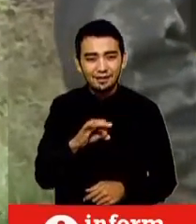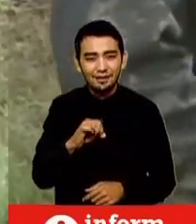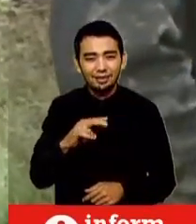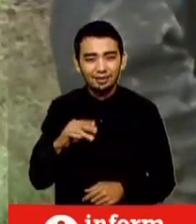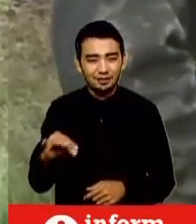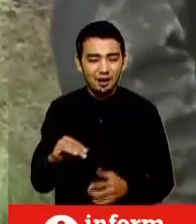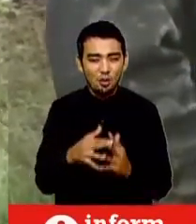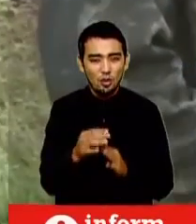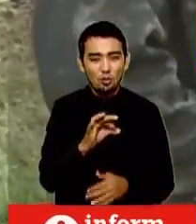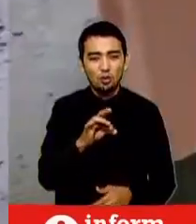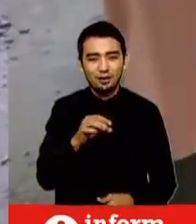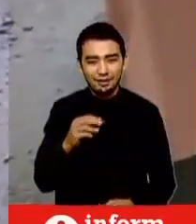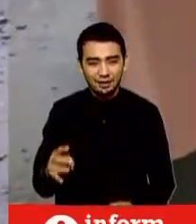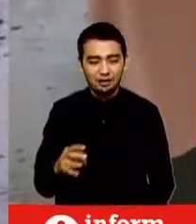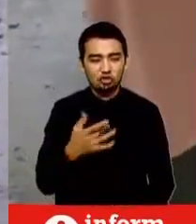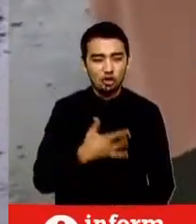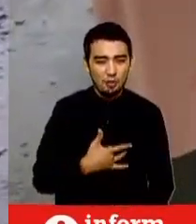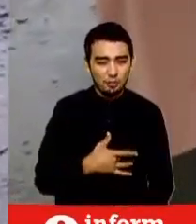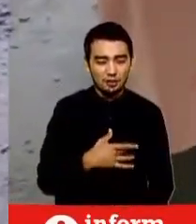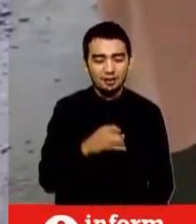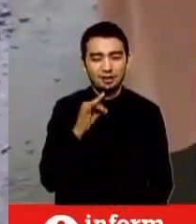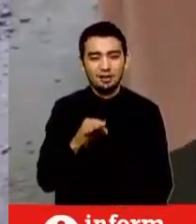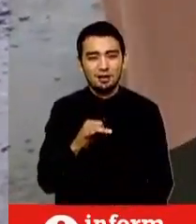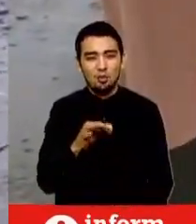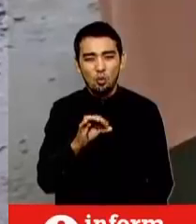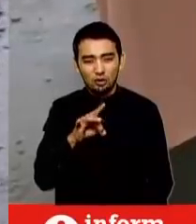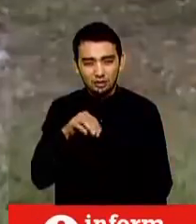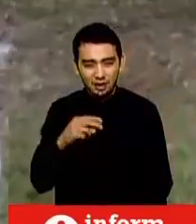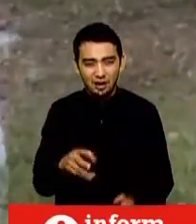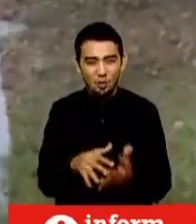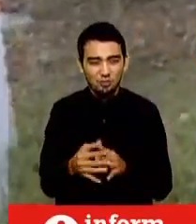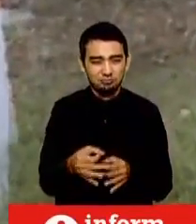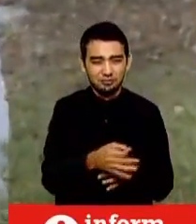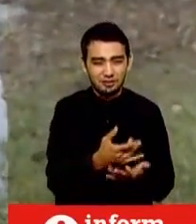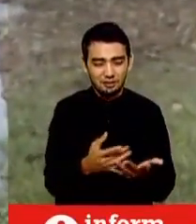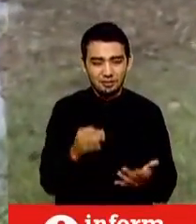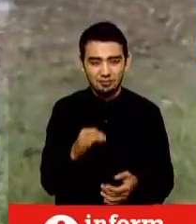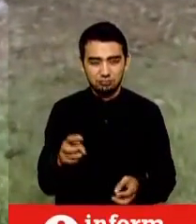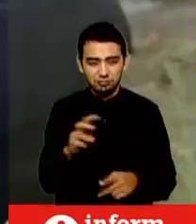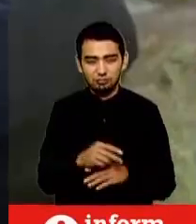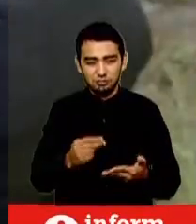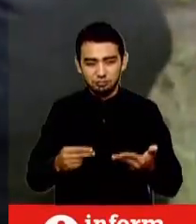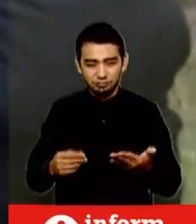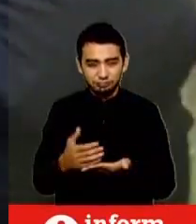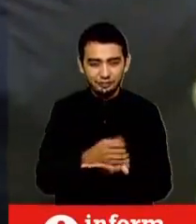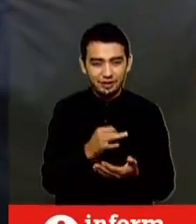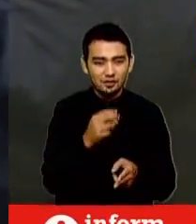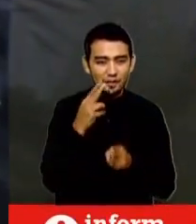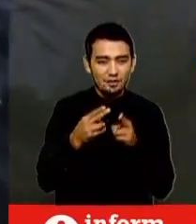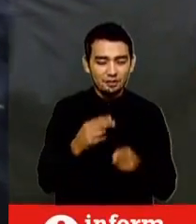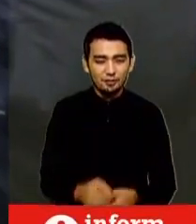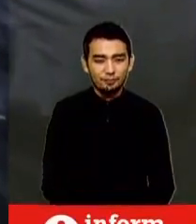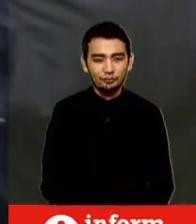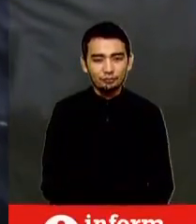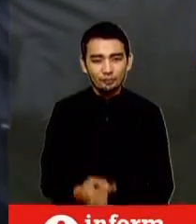қарасты Өркен, Өзен, Жамбыл және Орта ауылдарының 50-ден аса пайшысы қазір қол жинап арыз жазуда. Живем на нашей земле.